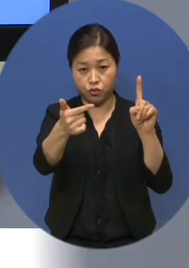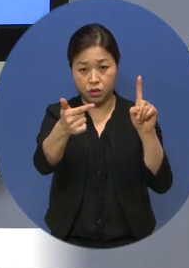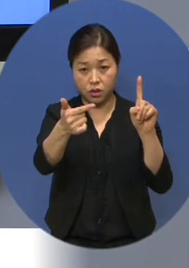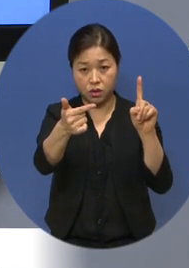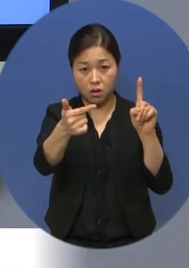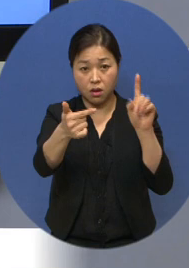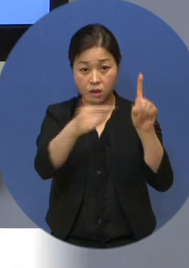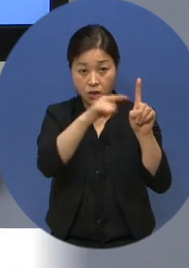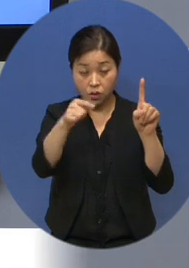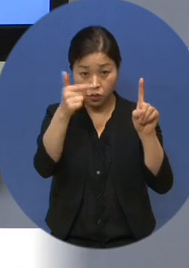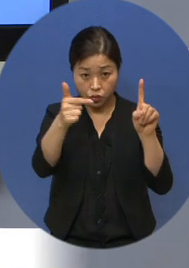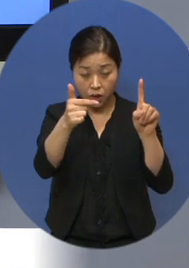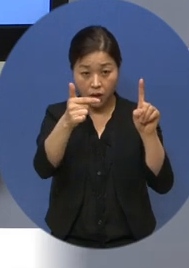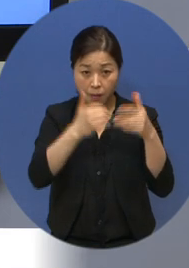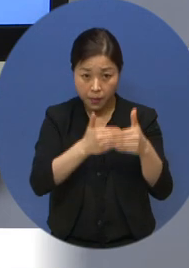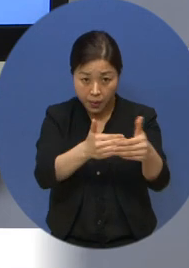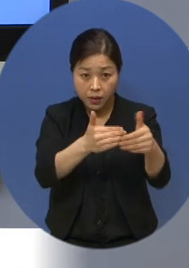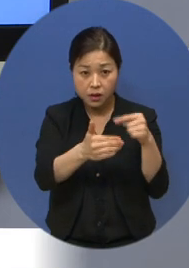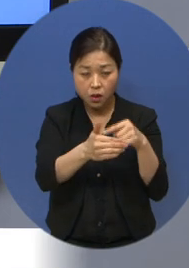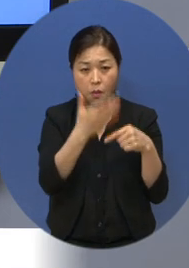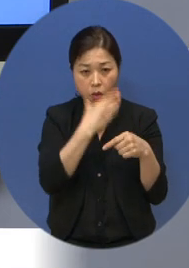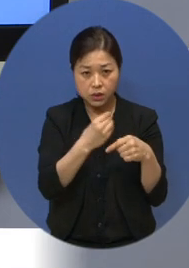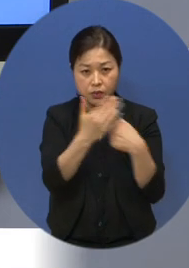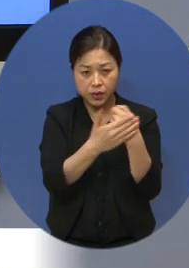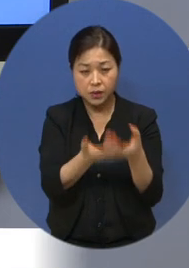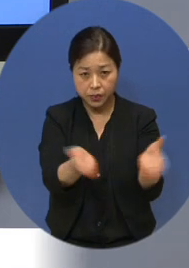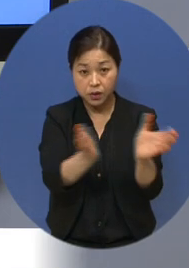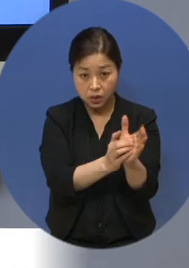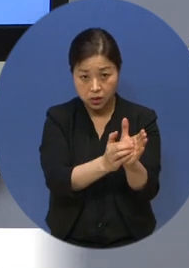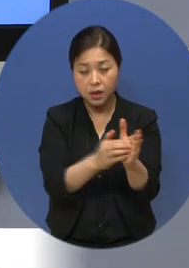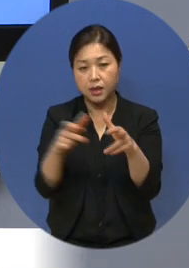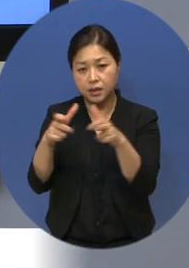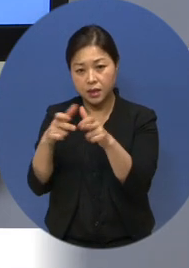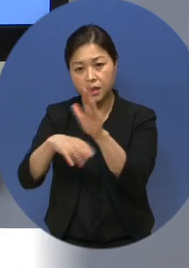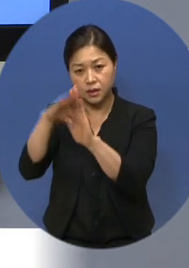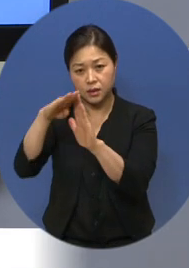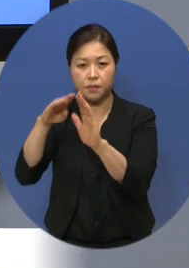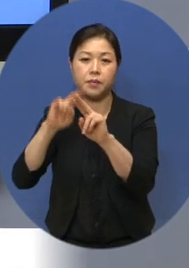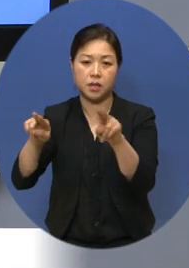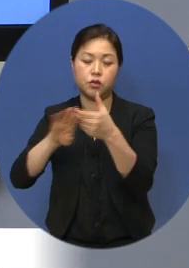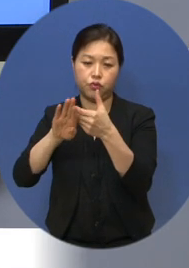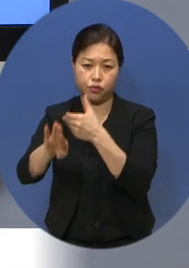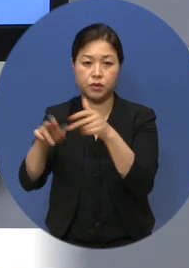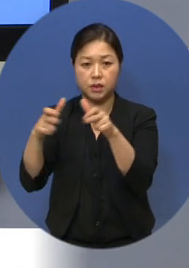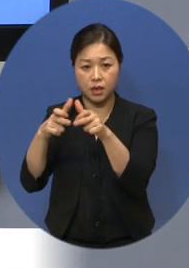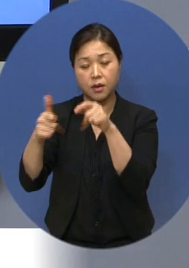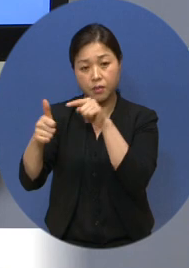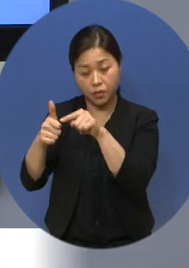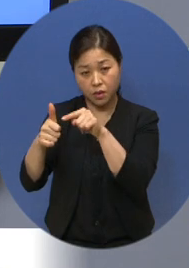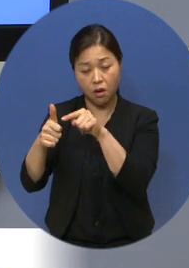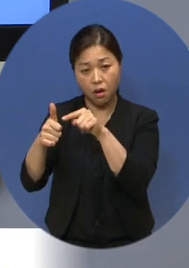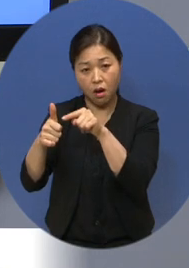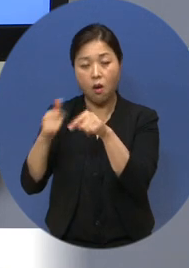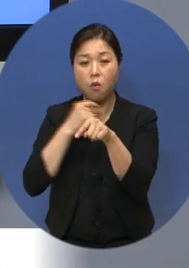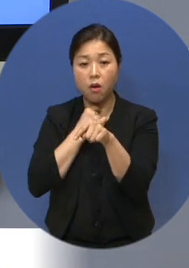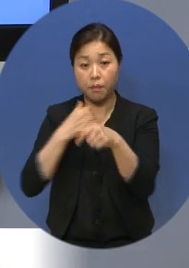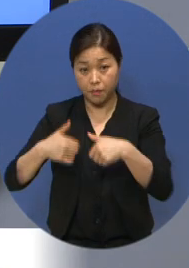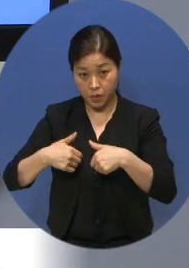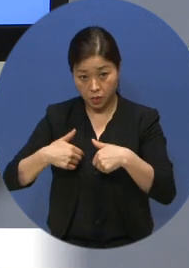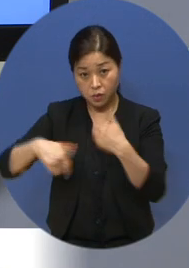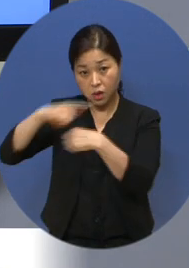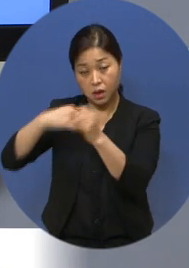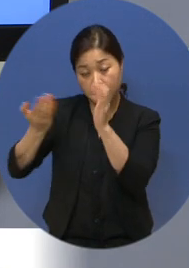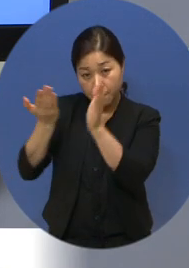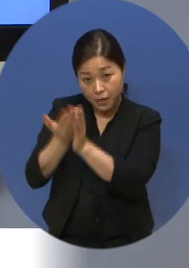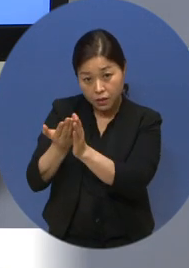복지혜택을 제공했지만 장애등급제 폐지 2호 장애인 당사자의 필요와 상황에 따른 맞춤형